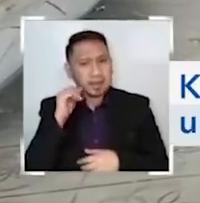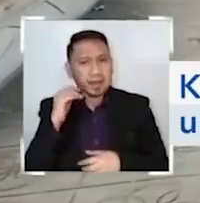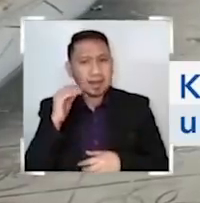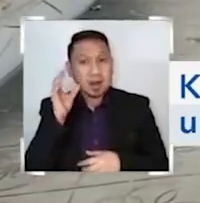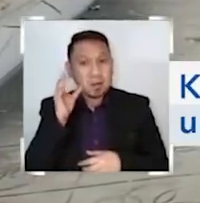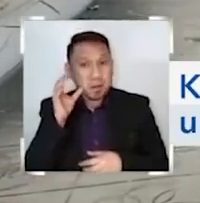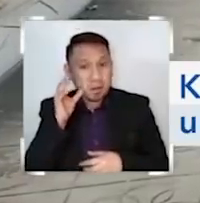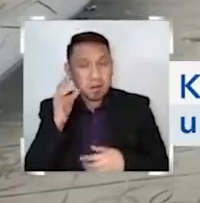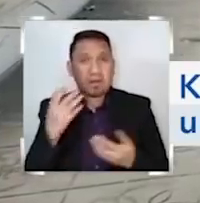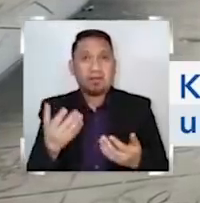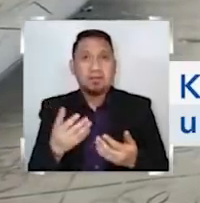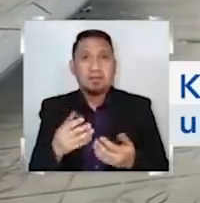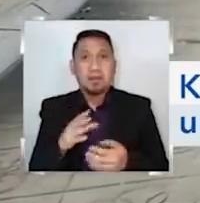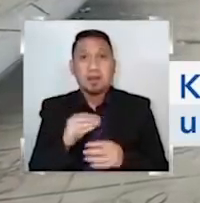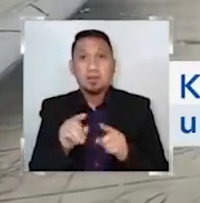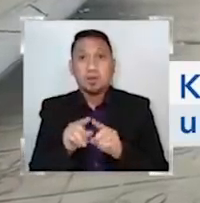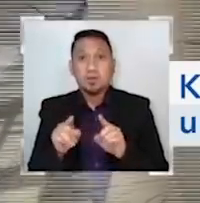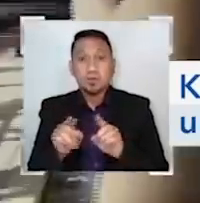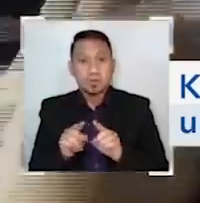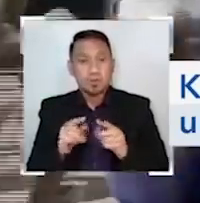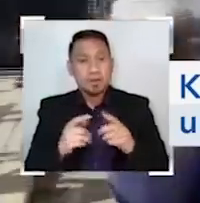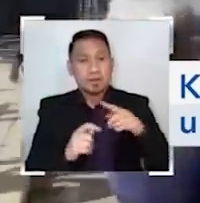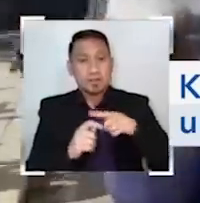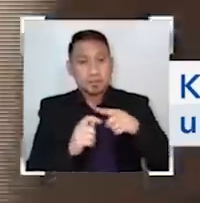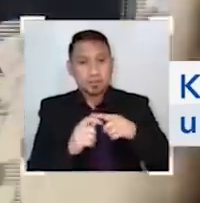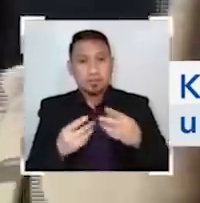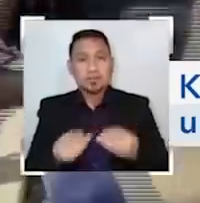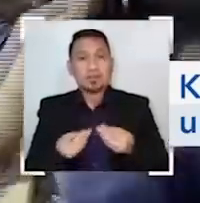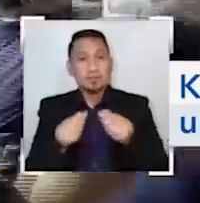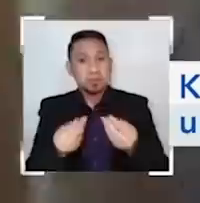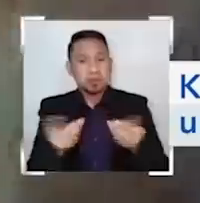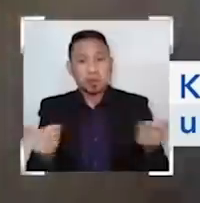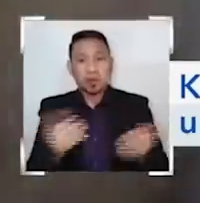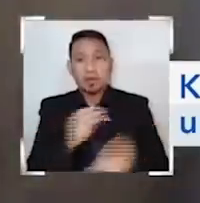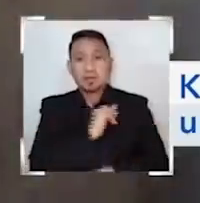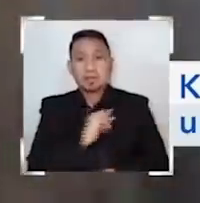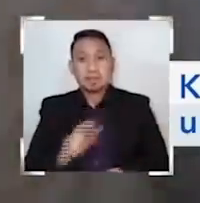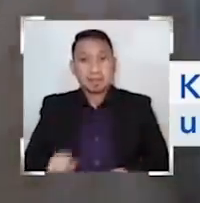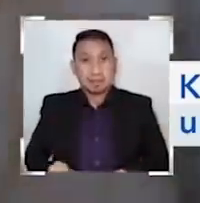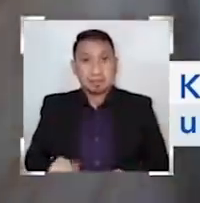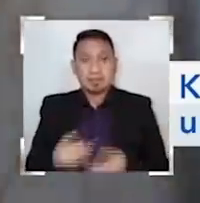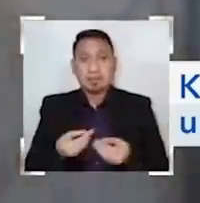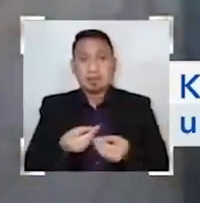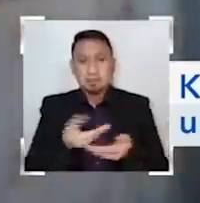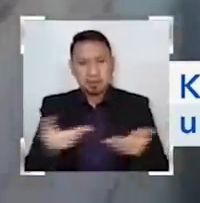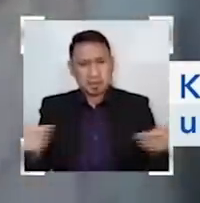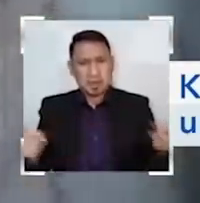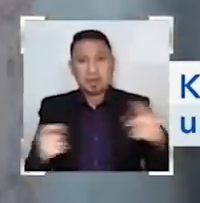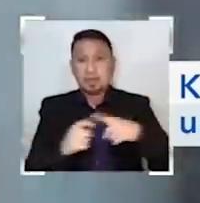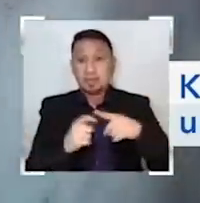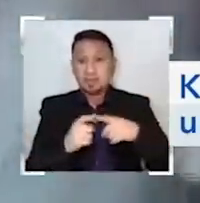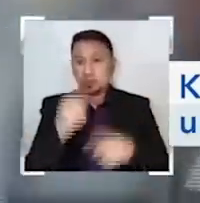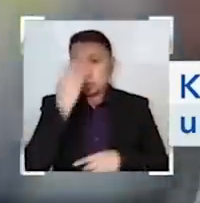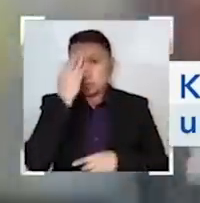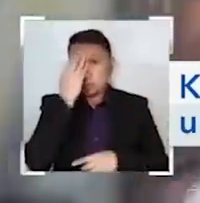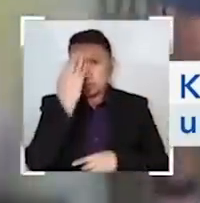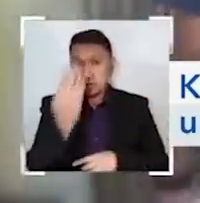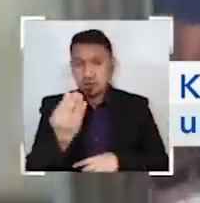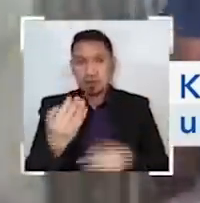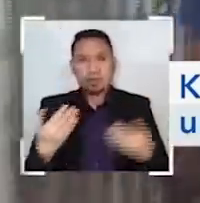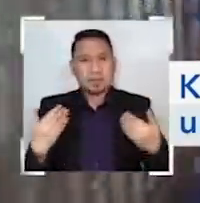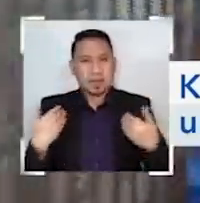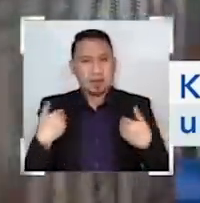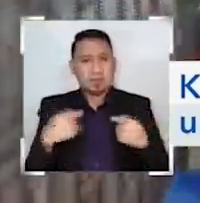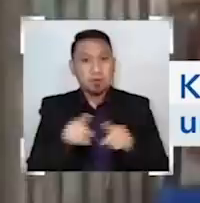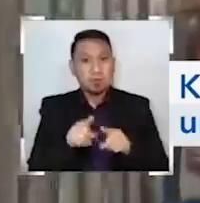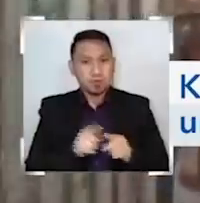T-shirt naman ay pinamahagi ng ilang kandidato sa Santiago City sa Isabela. Sa Bulacan, bukod sa motorcade, nagbahay-bahay rin ang